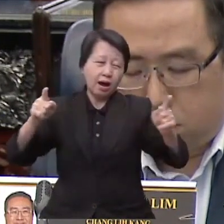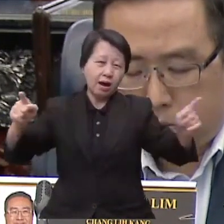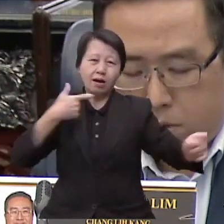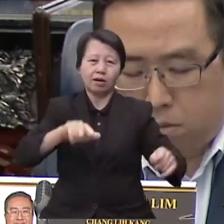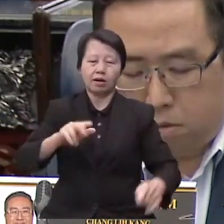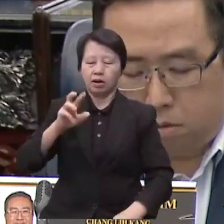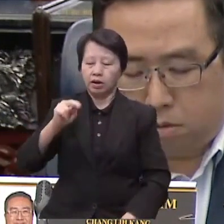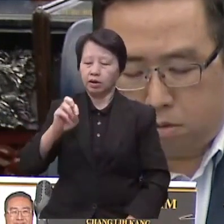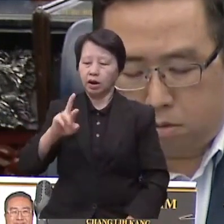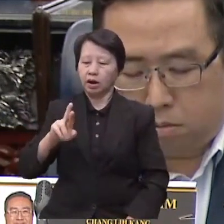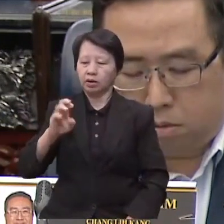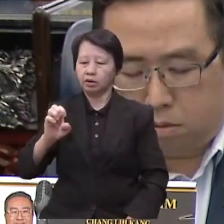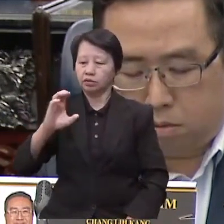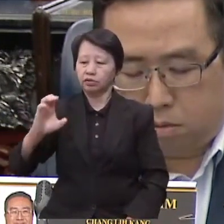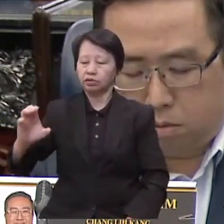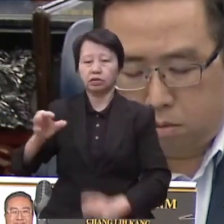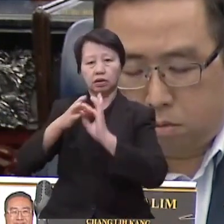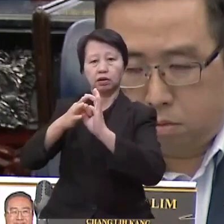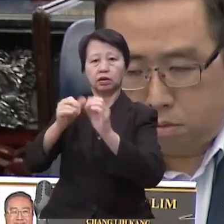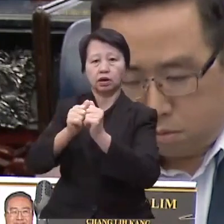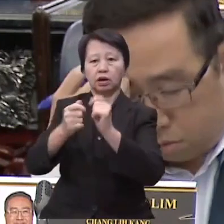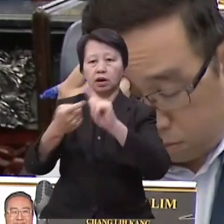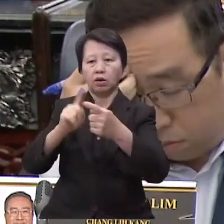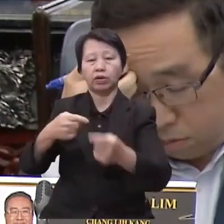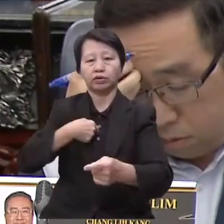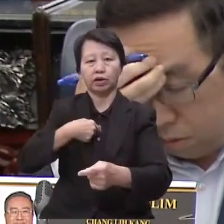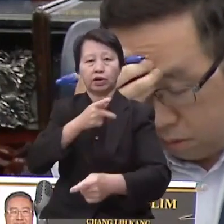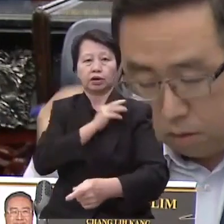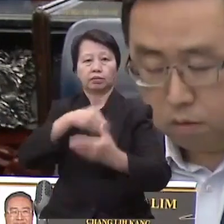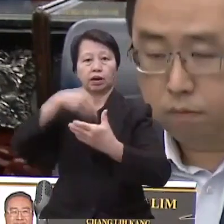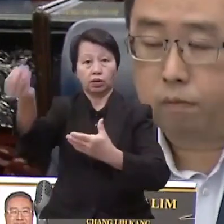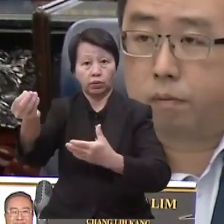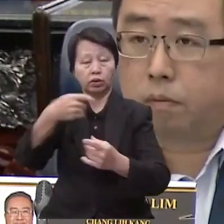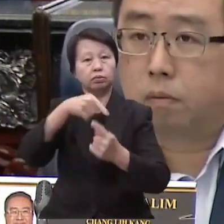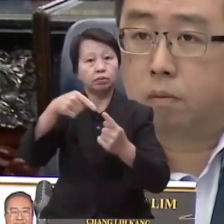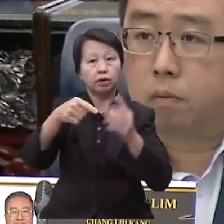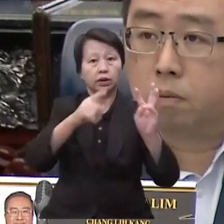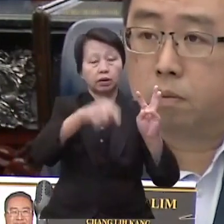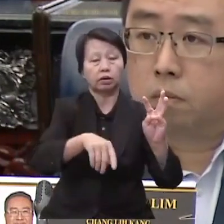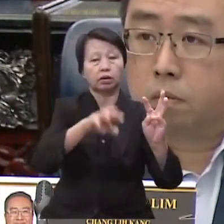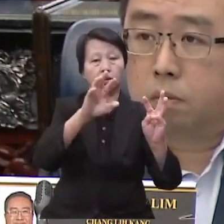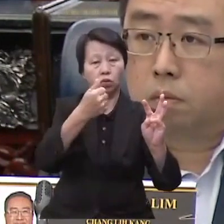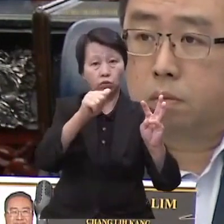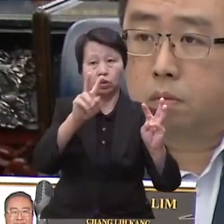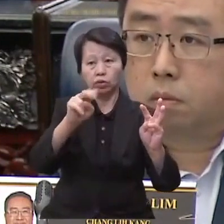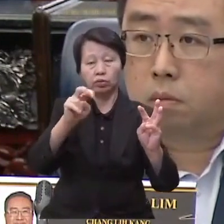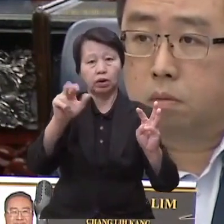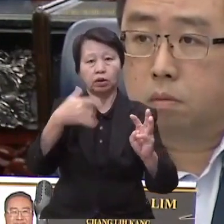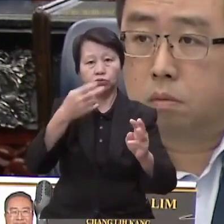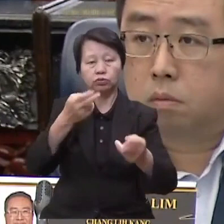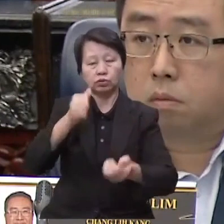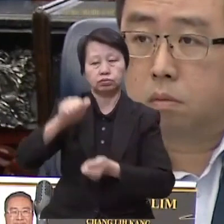nrecc dengan kerjasama sahabat saya Kementerian Luar pada 6 Oktober 2023 telah mengemukakan nota